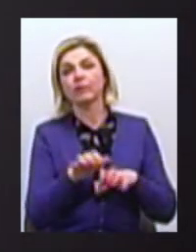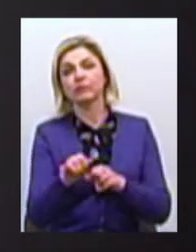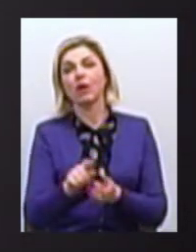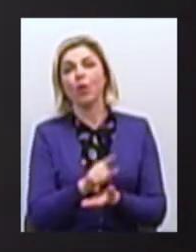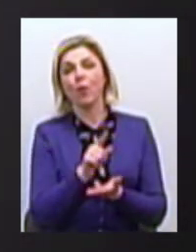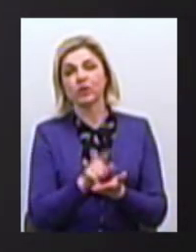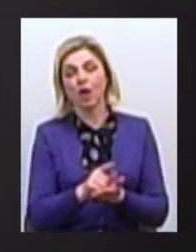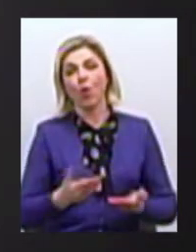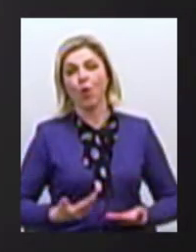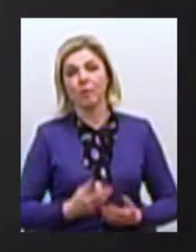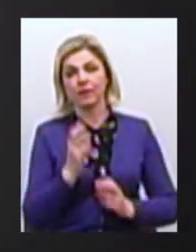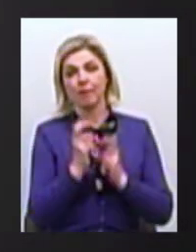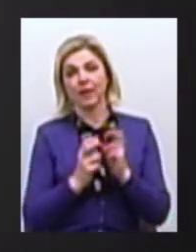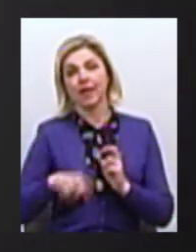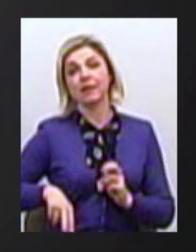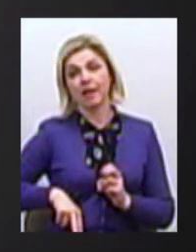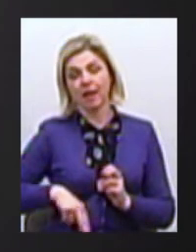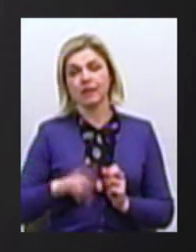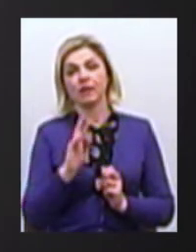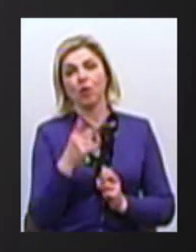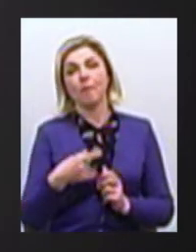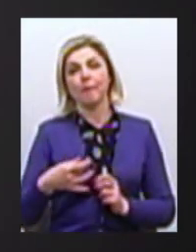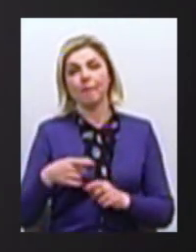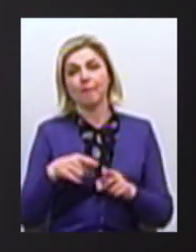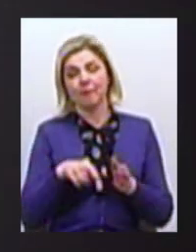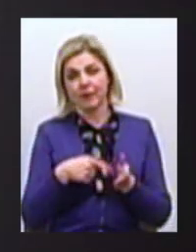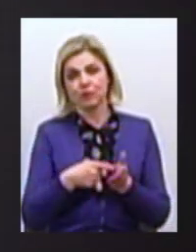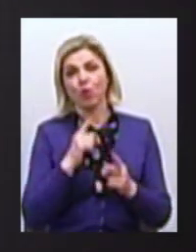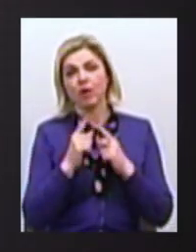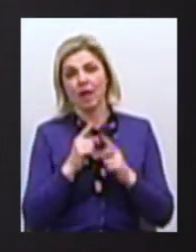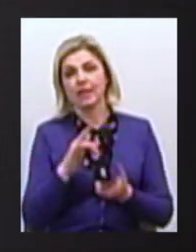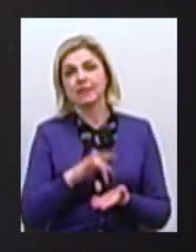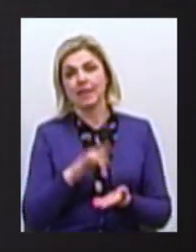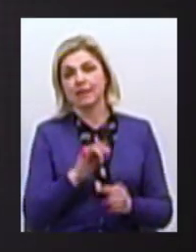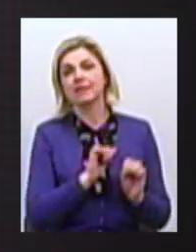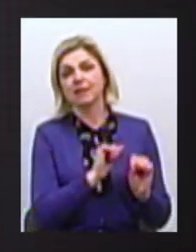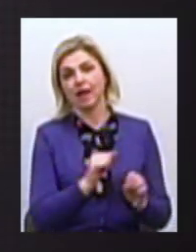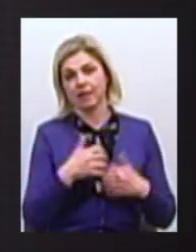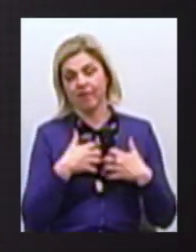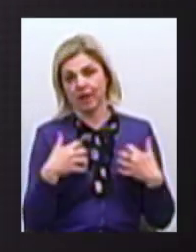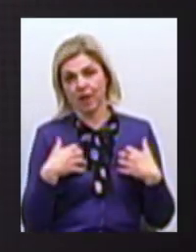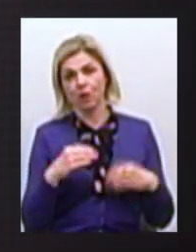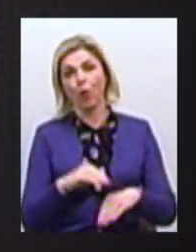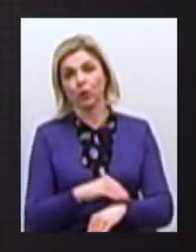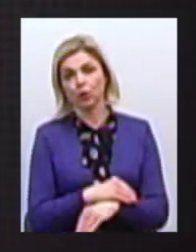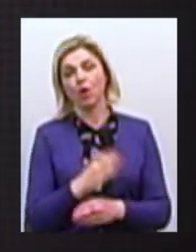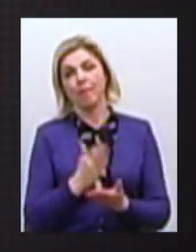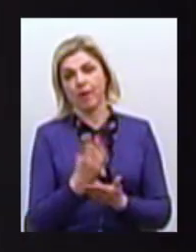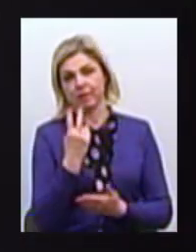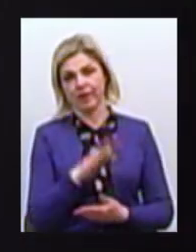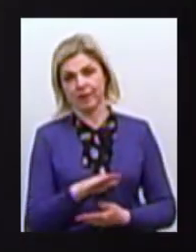директора комунального підприємства Миколаївської міської ради «Центр захисту тварин». Одружений, має двох